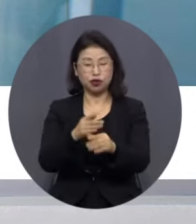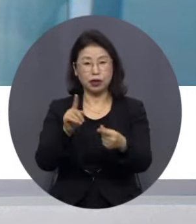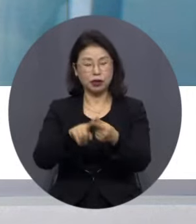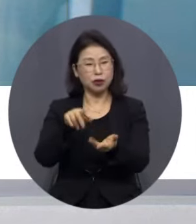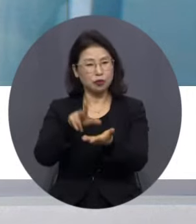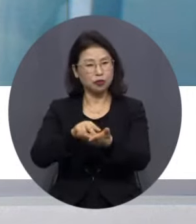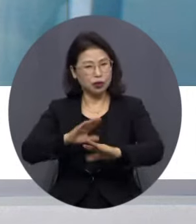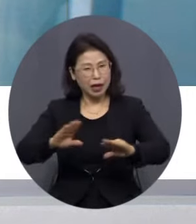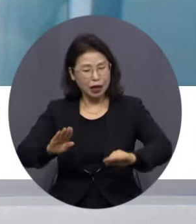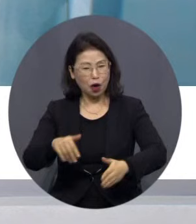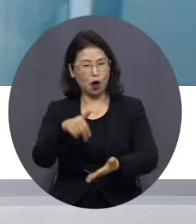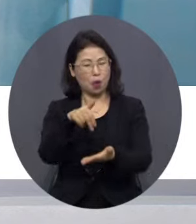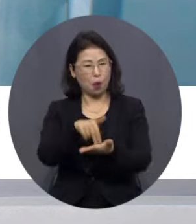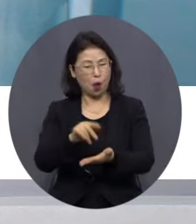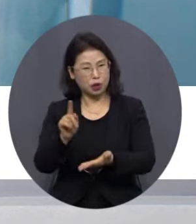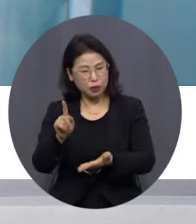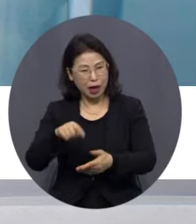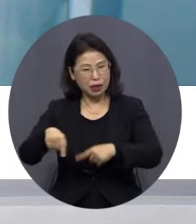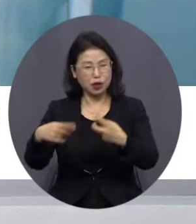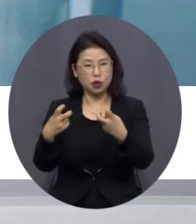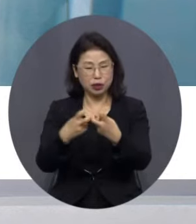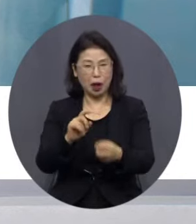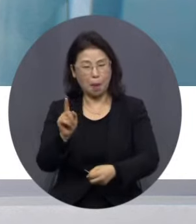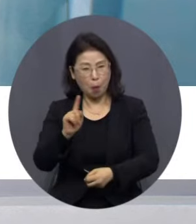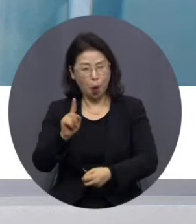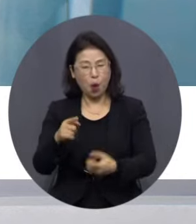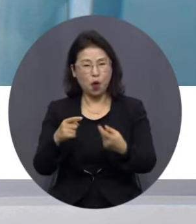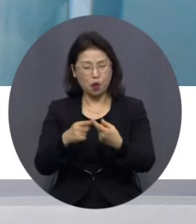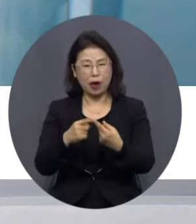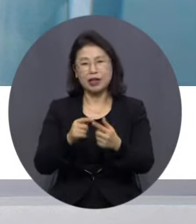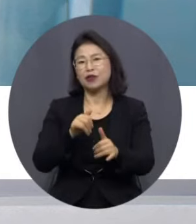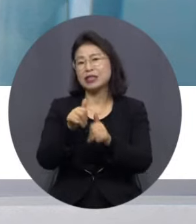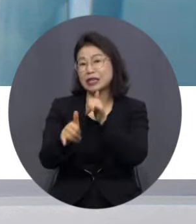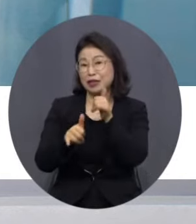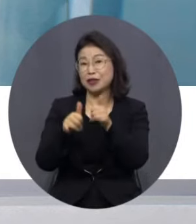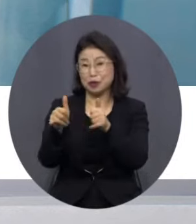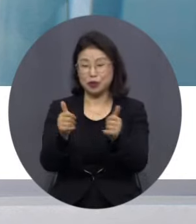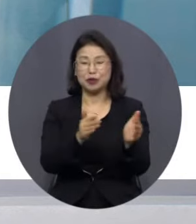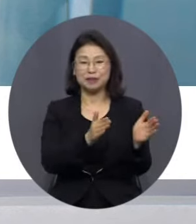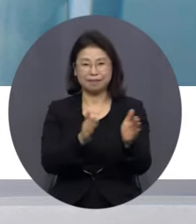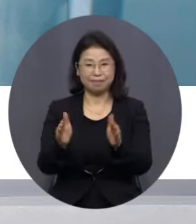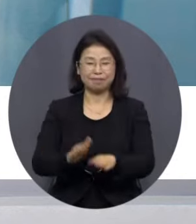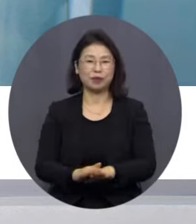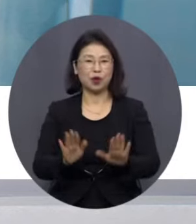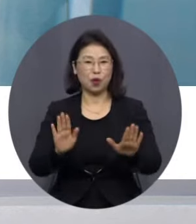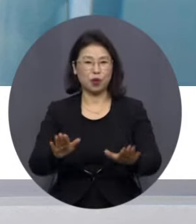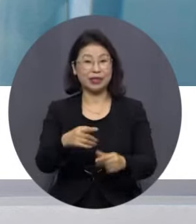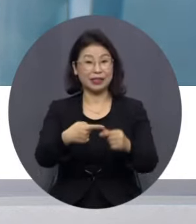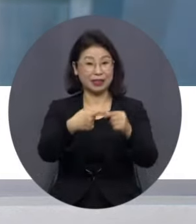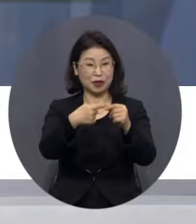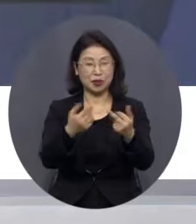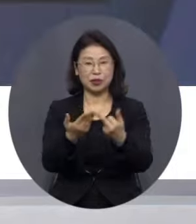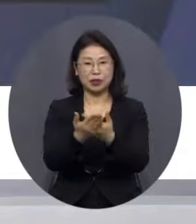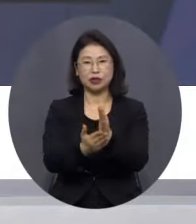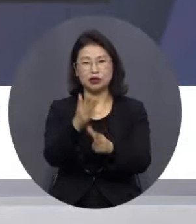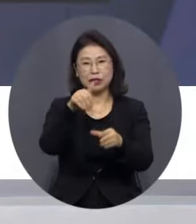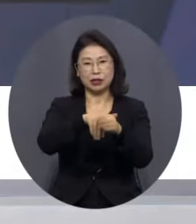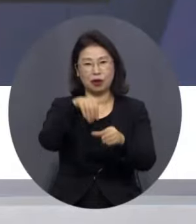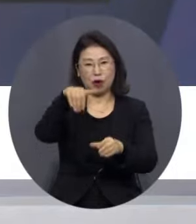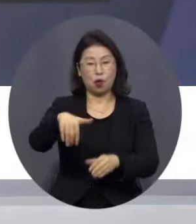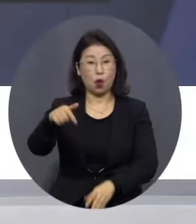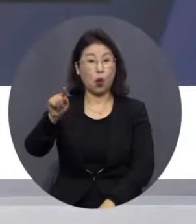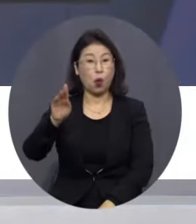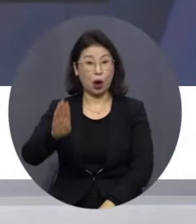후보들의 의견과 해법이 정책 대안을 듣는 시간을 준비했습니다 오늘은 첫 순서로 제주시 갑선거구